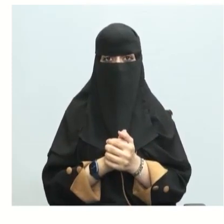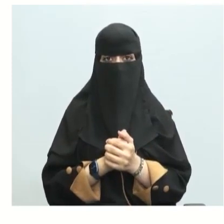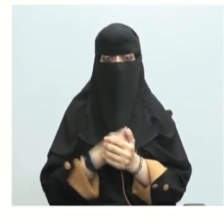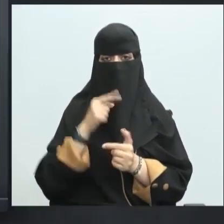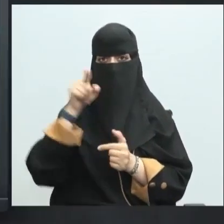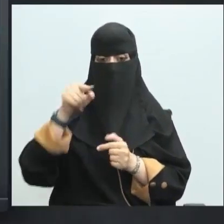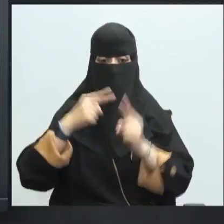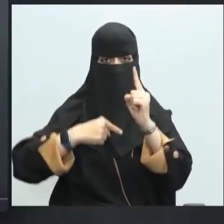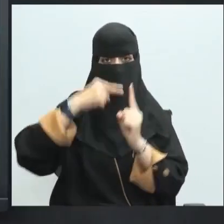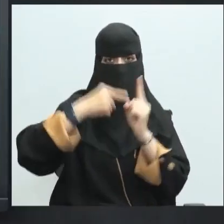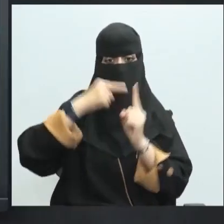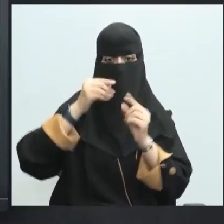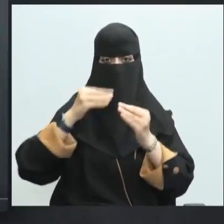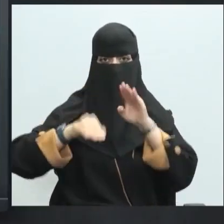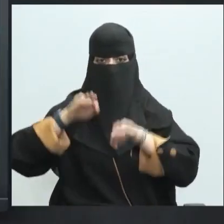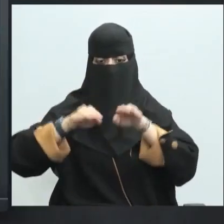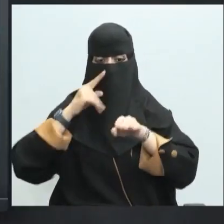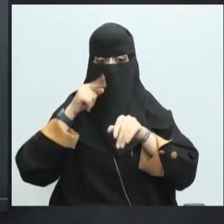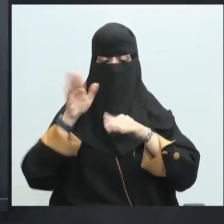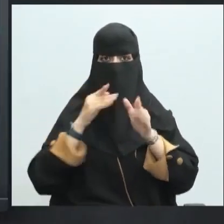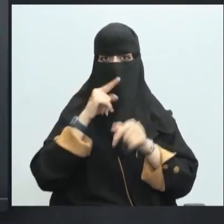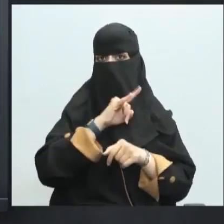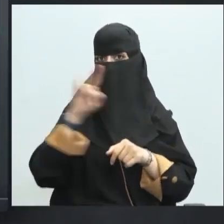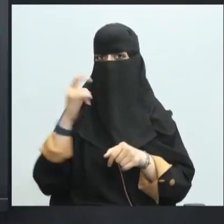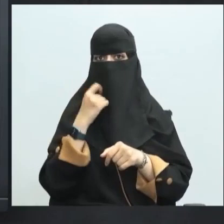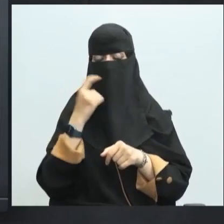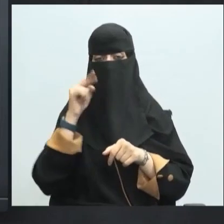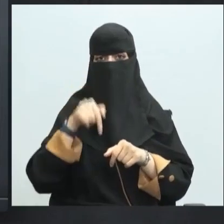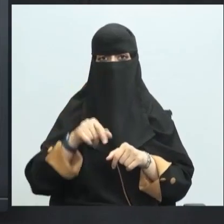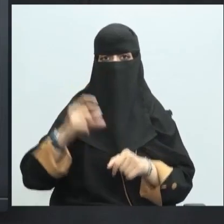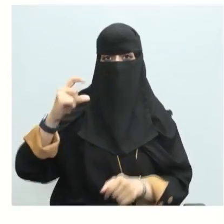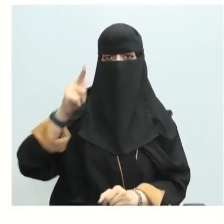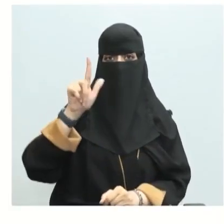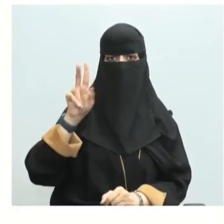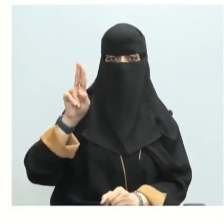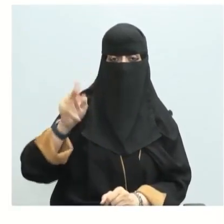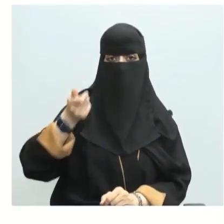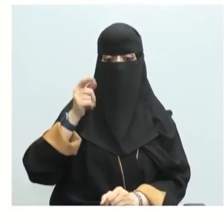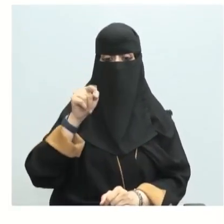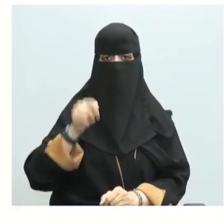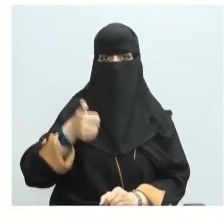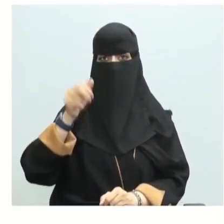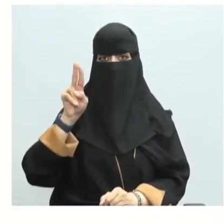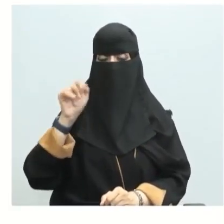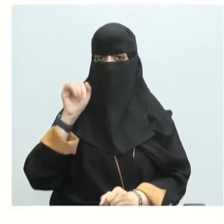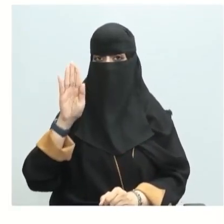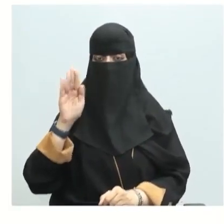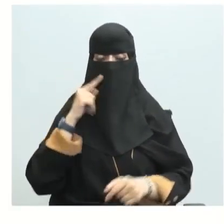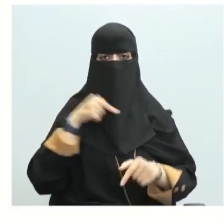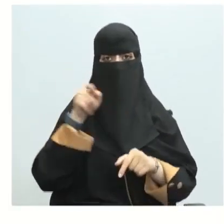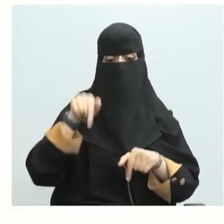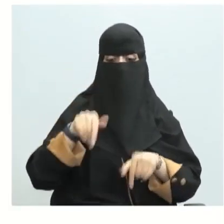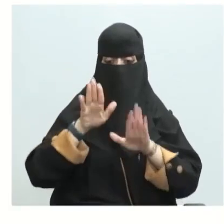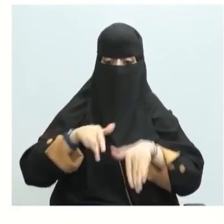وهذه هي معادله تكون ثالث اكسيد الكبريت لا اعرف الدلتا اتش لها لا اعرف الدلتا اتش لها لكن قد يحدث